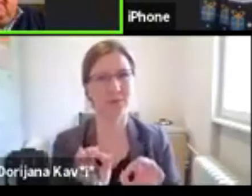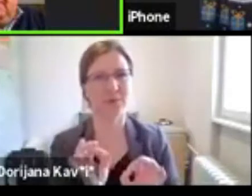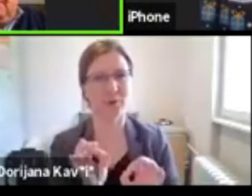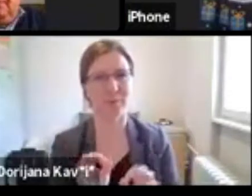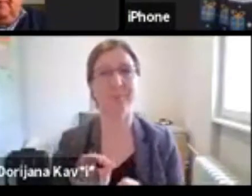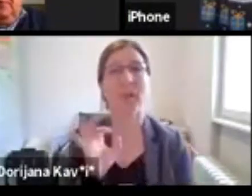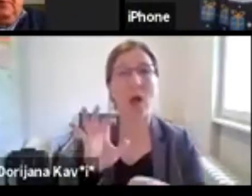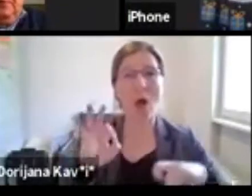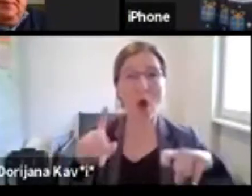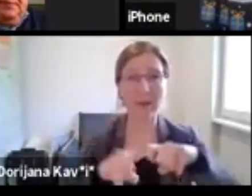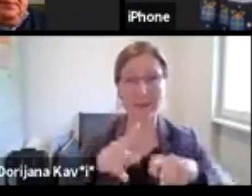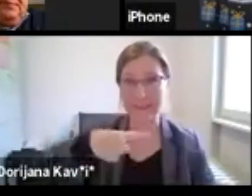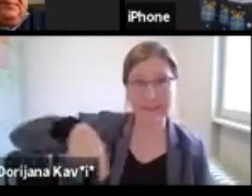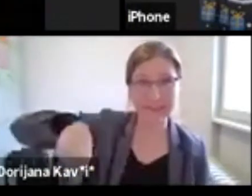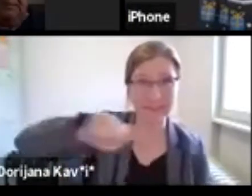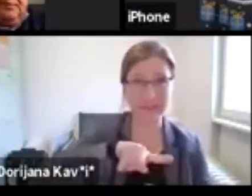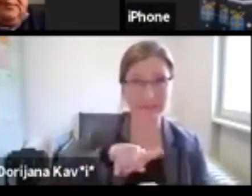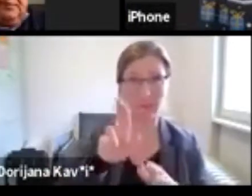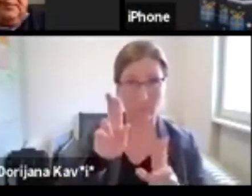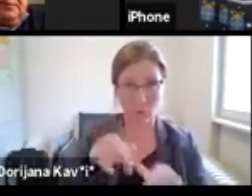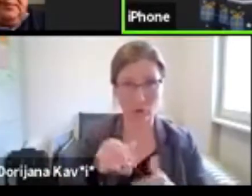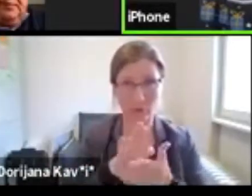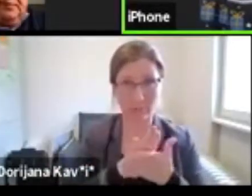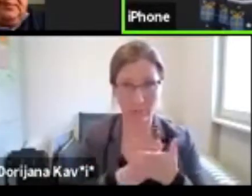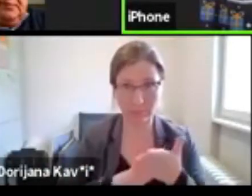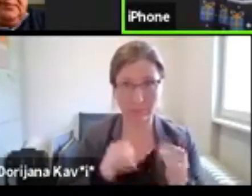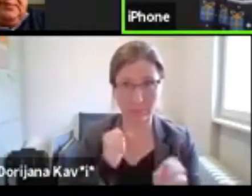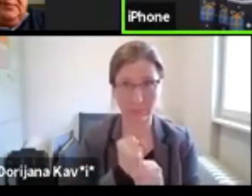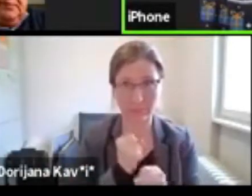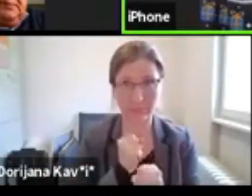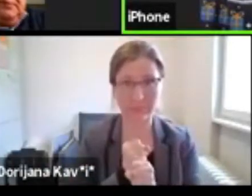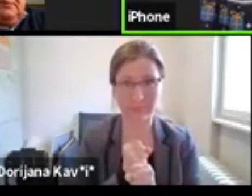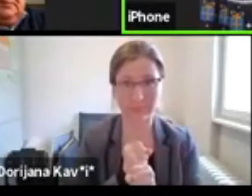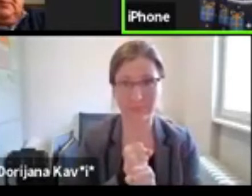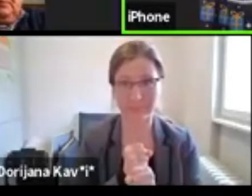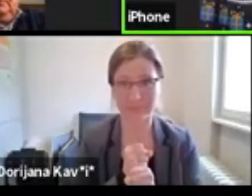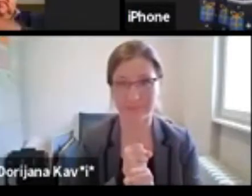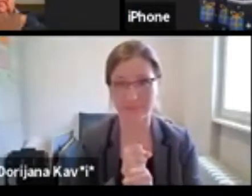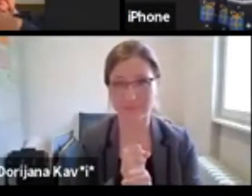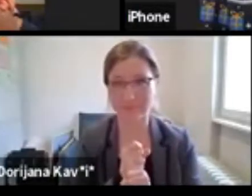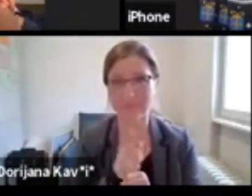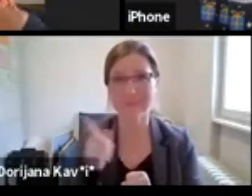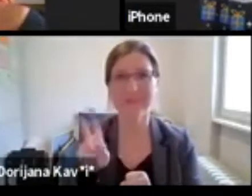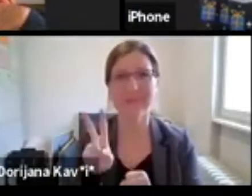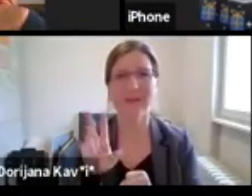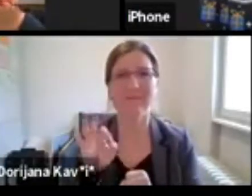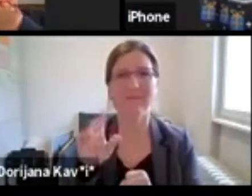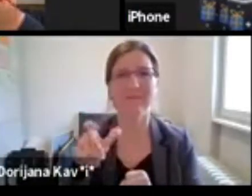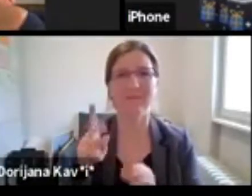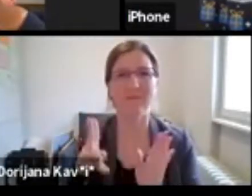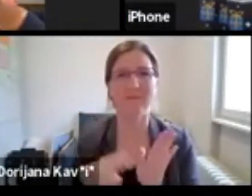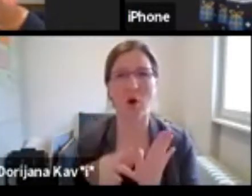Ok, jesmo svi ekipa? dobro. Možemo? Ne znam, možemo. Ma gle mi vojna, ma gle mi vojna, on